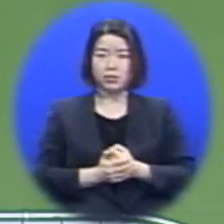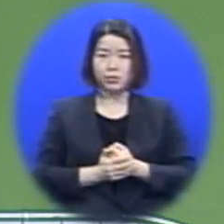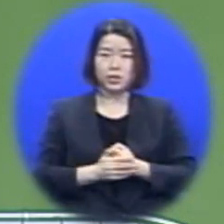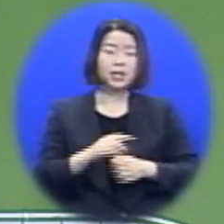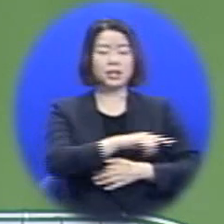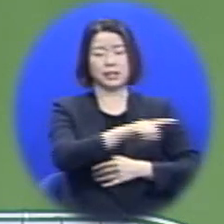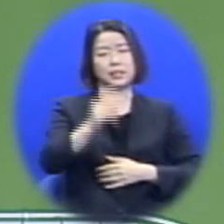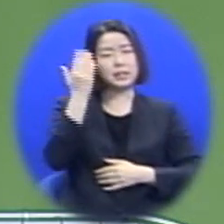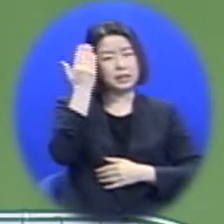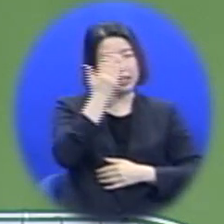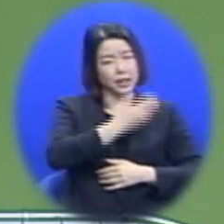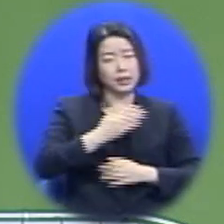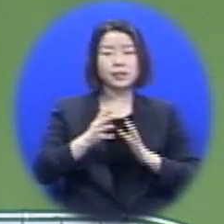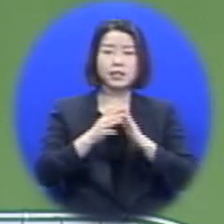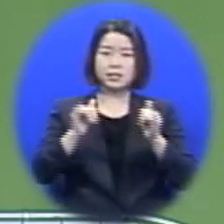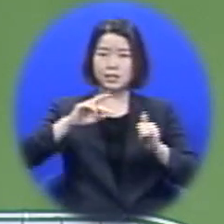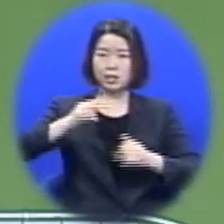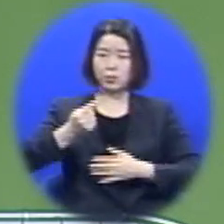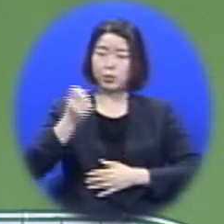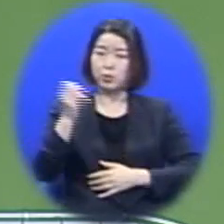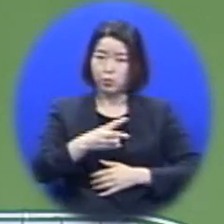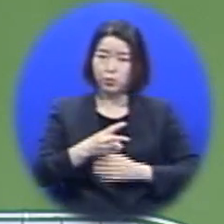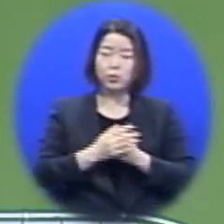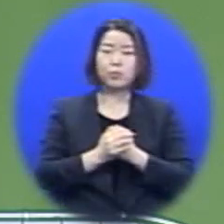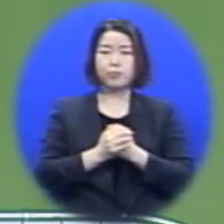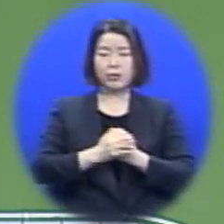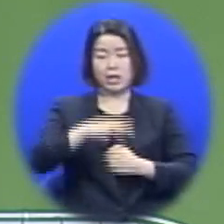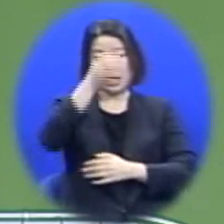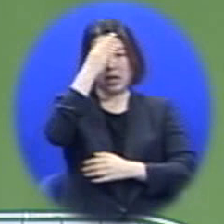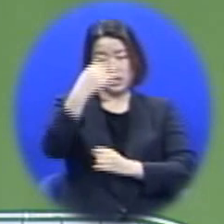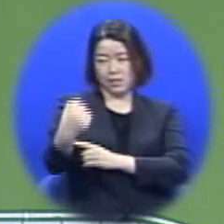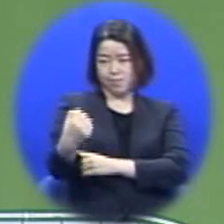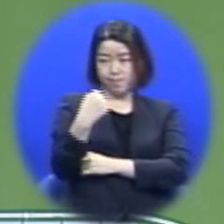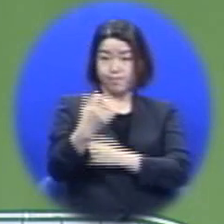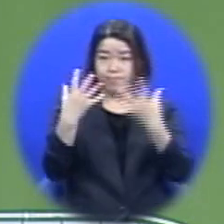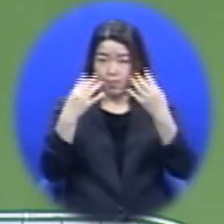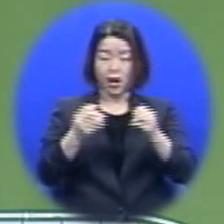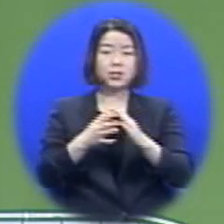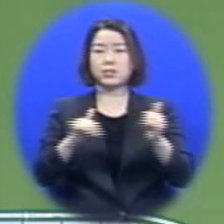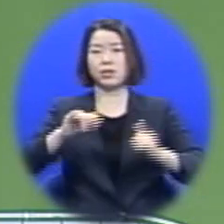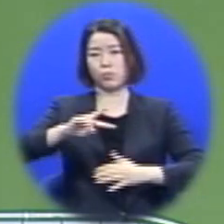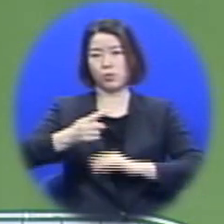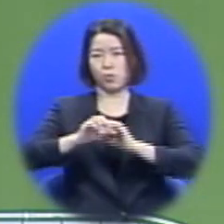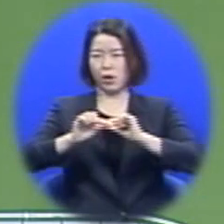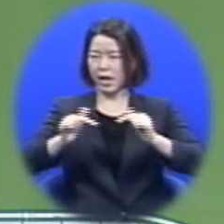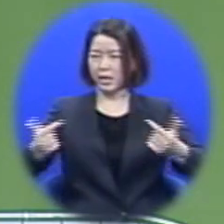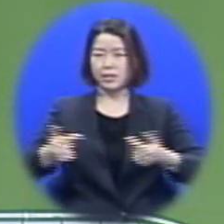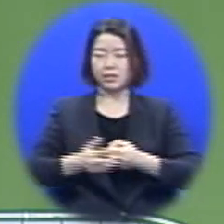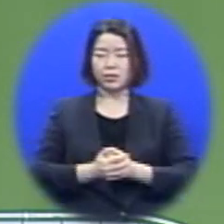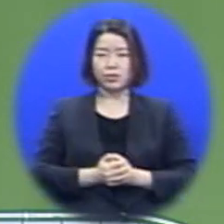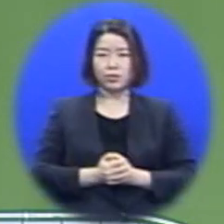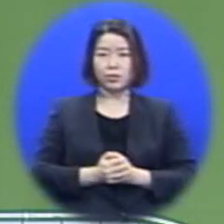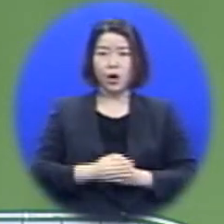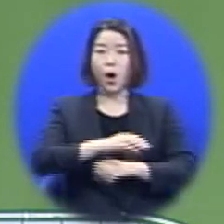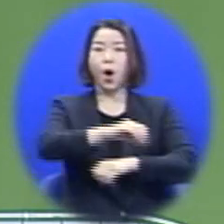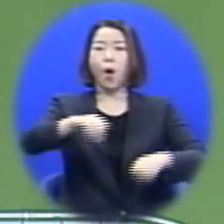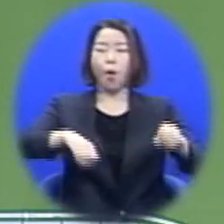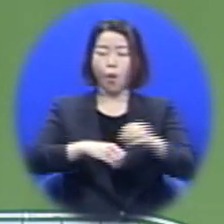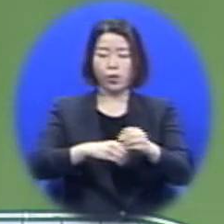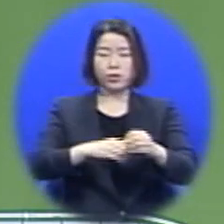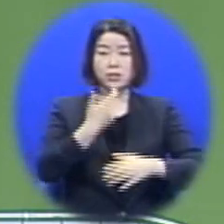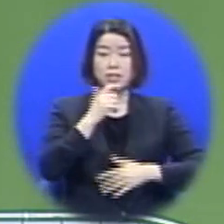그들이 깨끗한 사람도 그리고 그들이 뭐 능력이 많은 사람도 아니었어요. 오히려